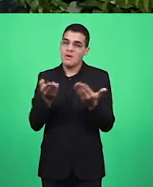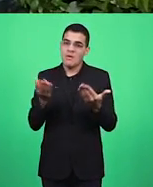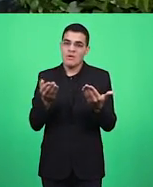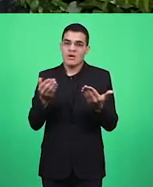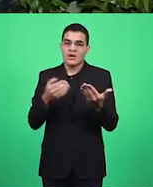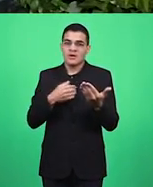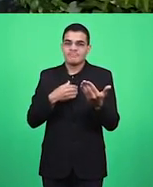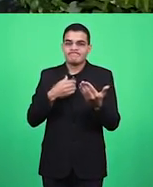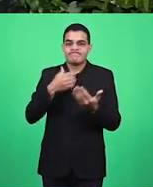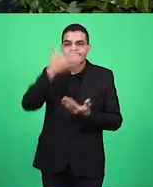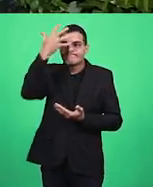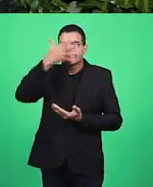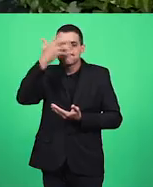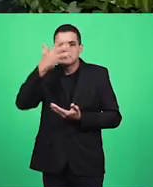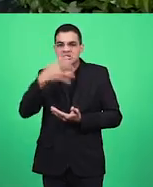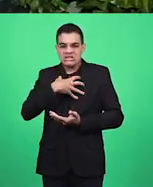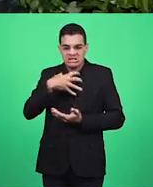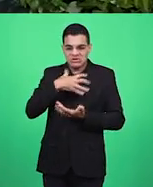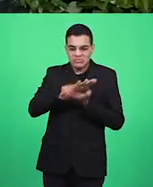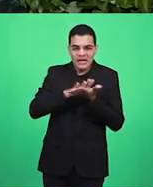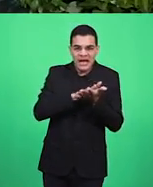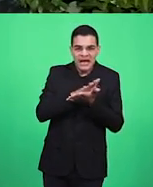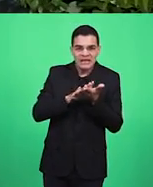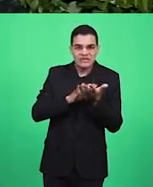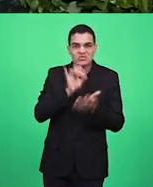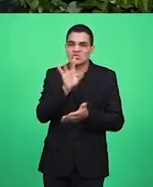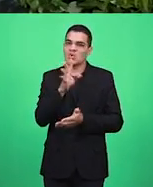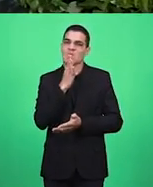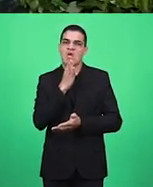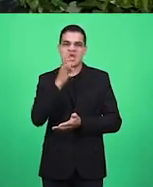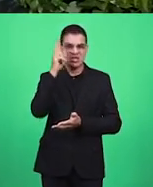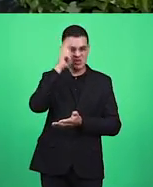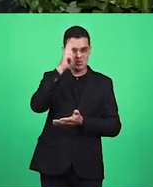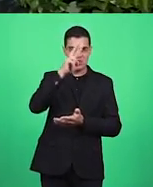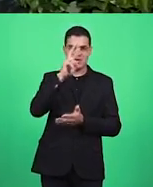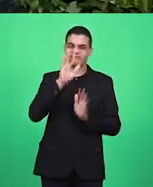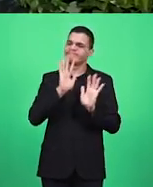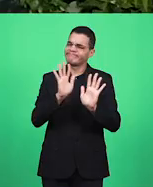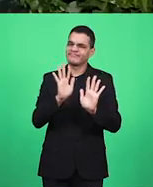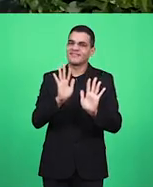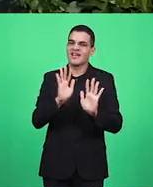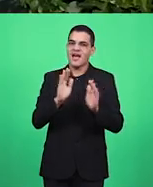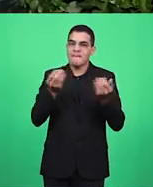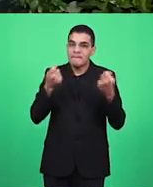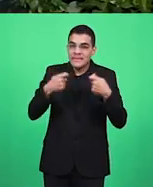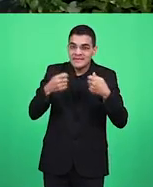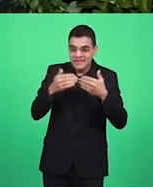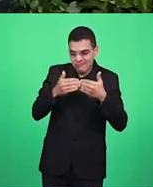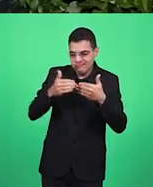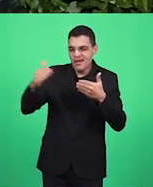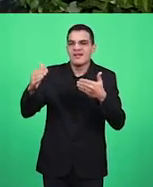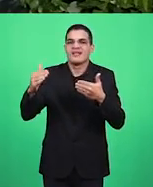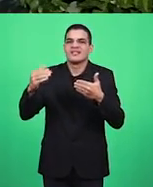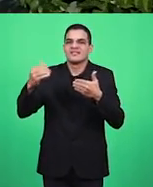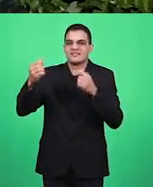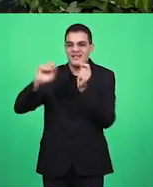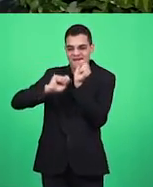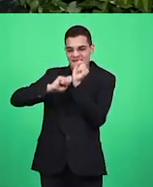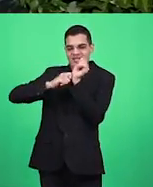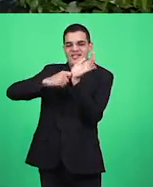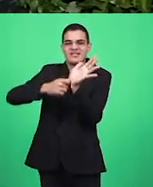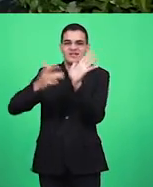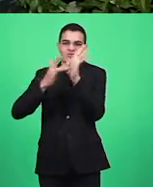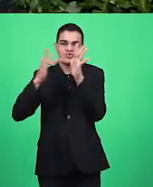Если очи у тебя закрыты, потому что история много чего рассказывает, но нужно, чтобы Иисус открылся тебе лично, в